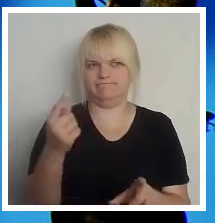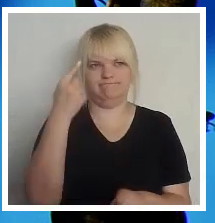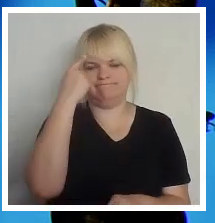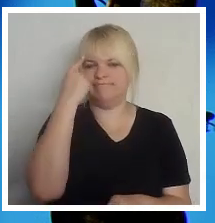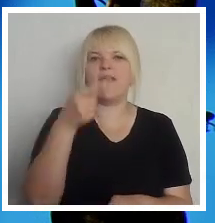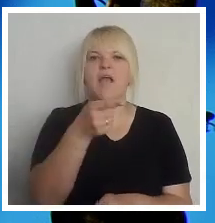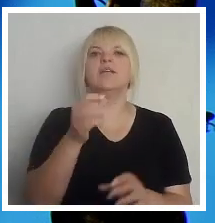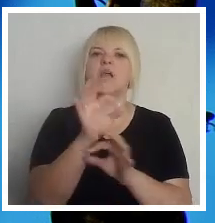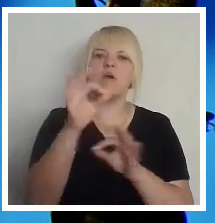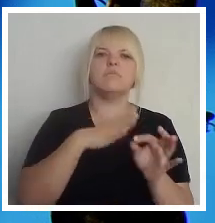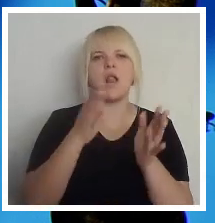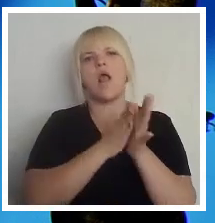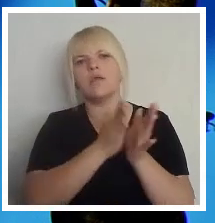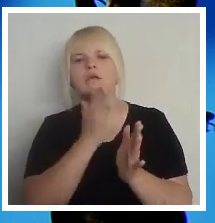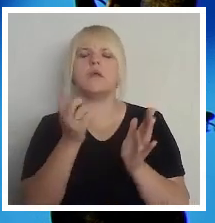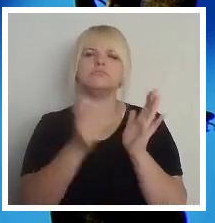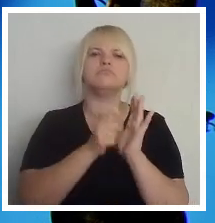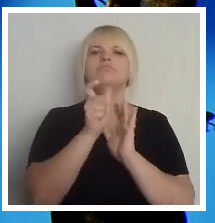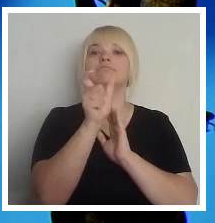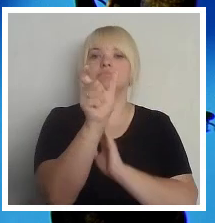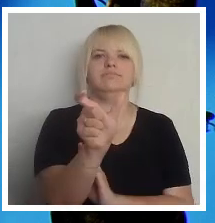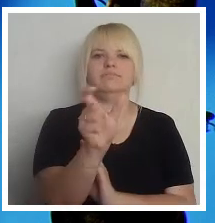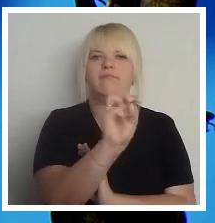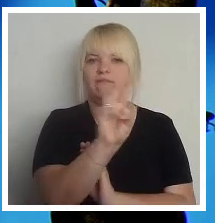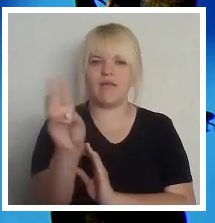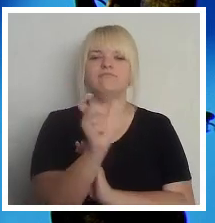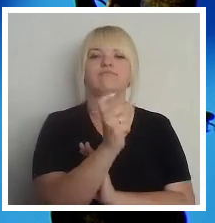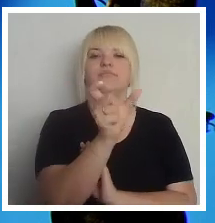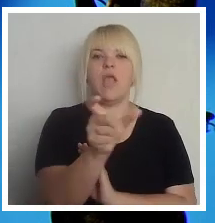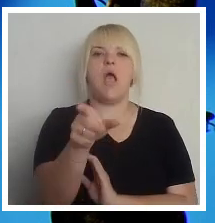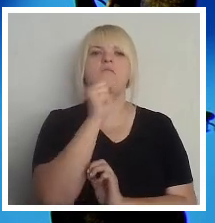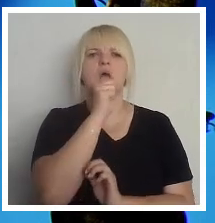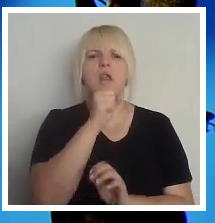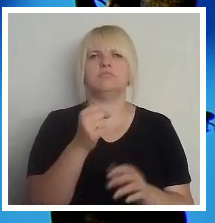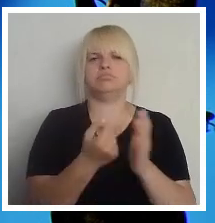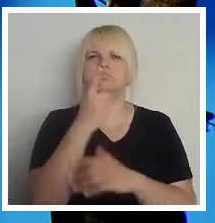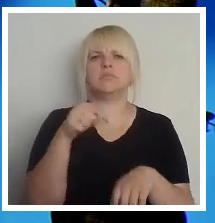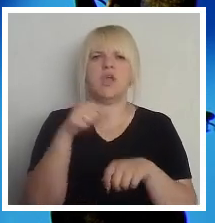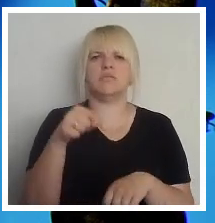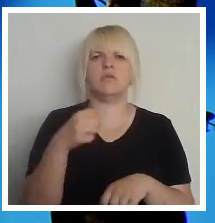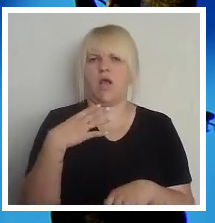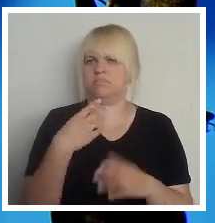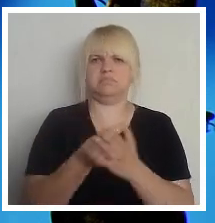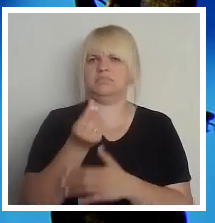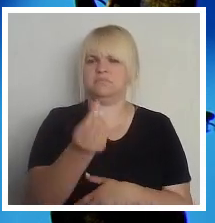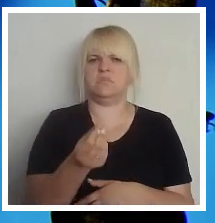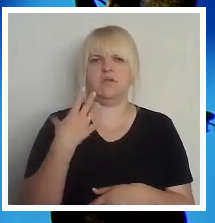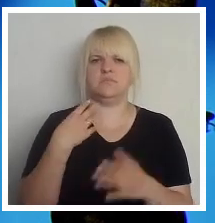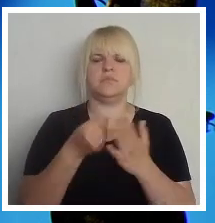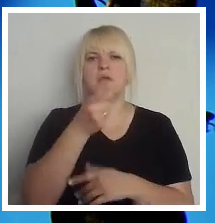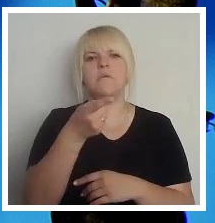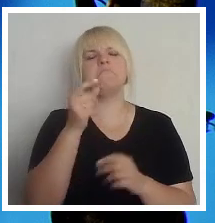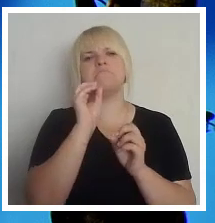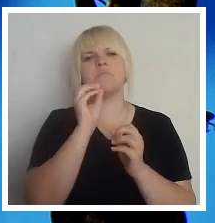savus laikraksta rakstus. Un tagad, protams, ir tā sajūta, kāpēc lai es maksātu? Un tad ir tā, kad tu lasi